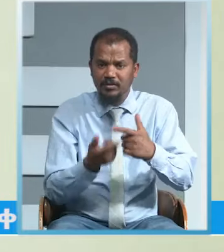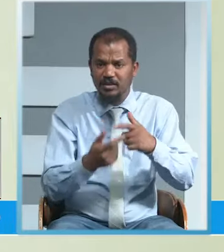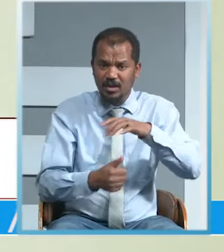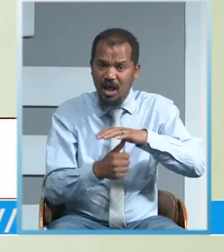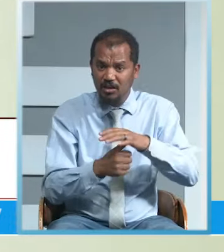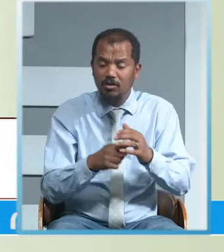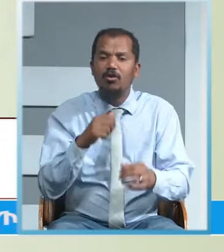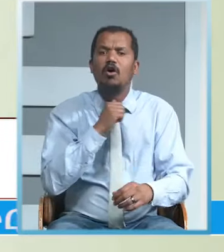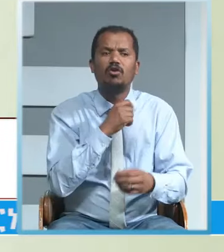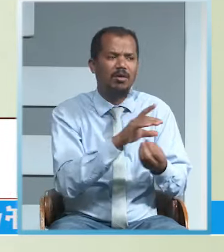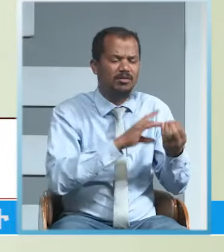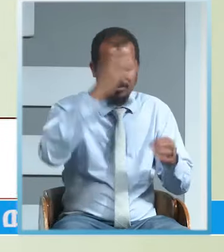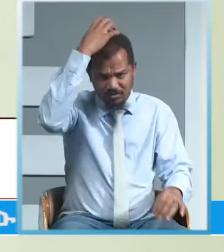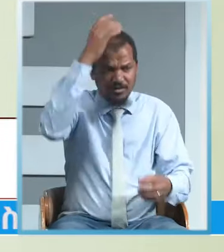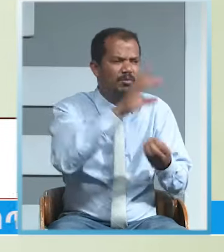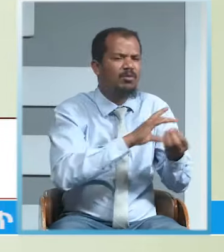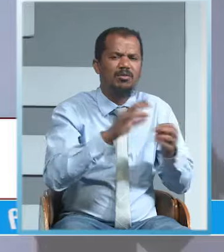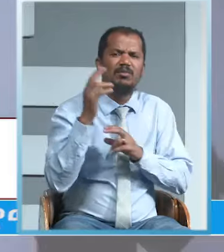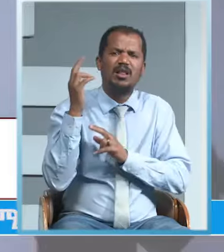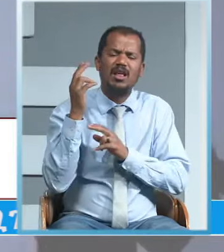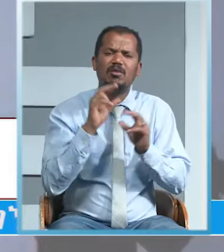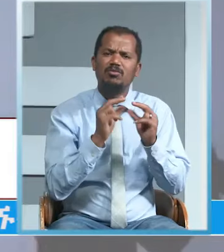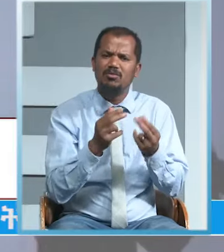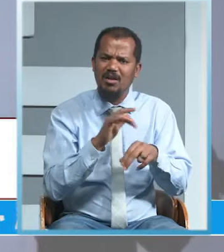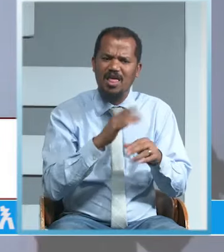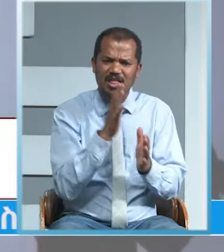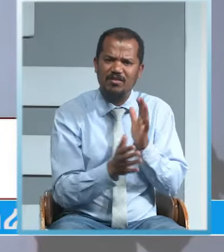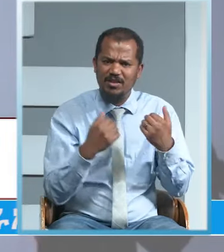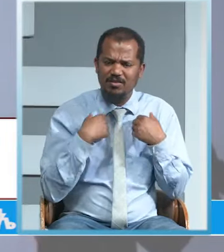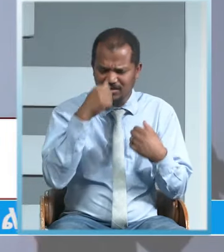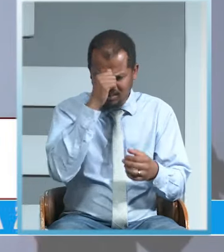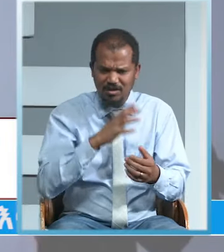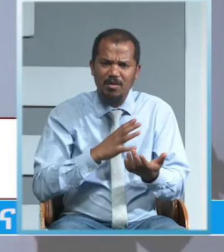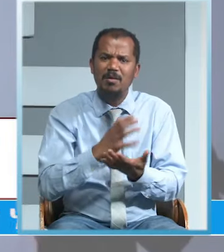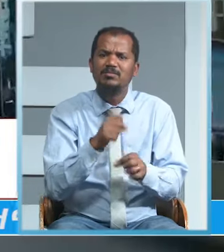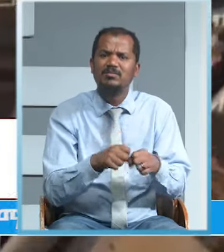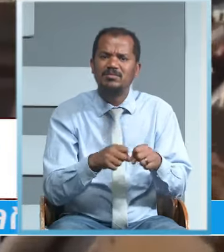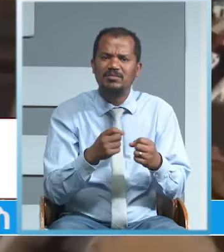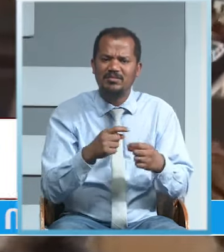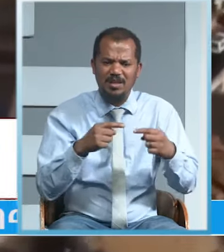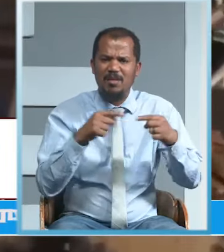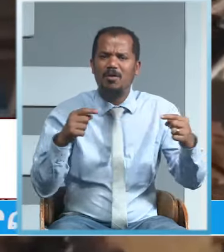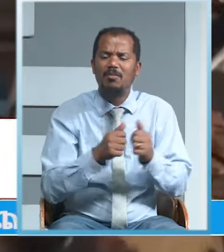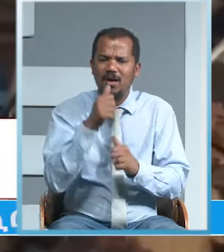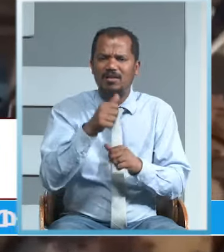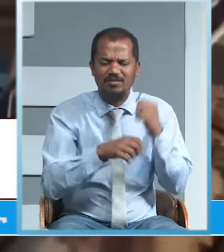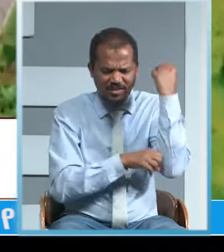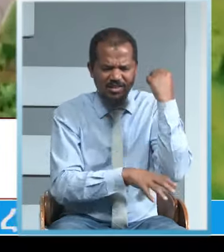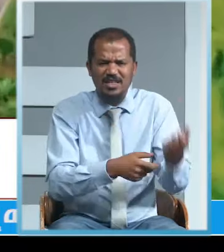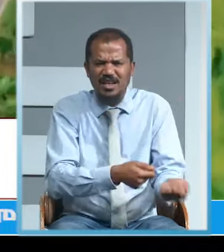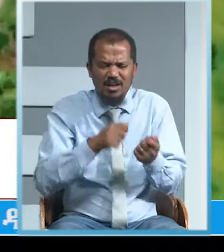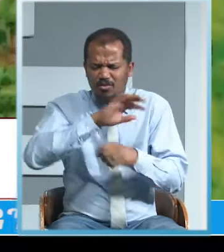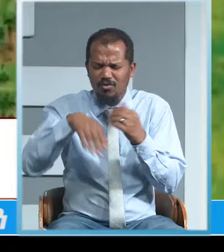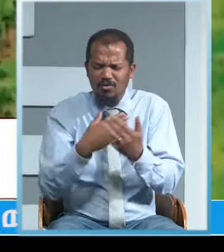አክለውም የኦሮሚያ ክልል መንግስት በክልሉ በታጣቂ ቡድኖች እየተፈጸመ ያለው የሰብአዊ መብት ጥሰት ከማውገዝ ባለፈ ስር ነቀል ሁሉን